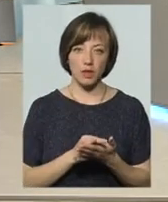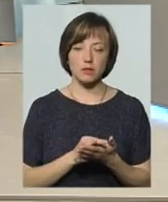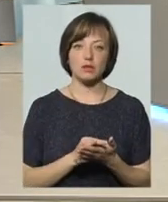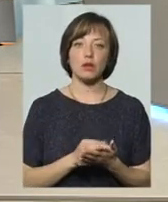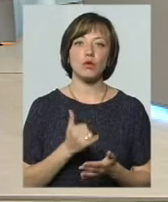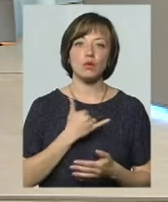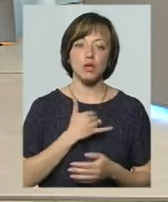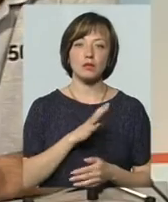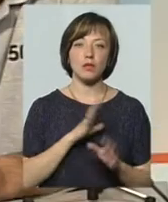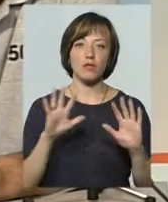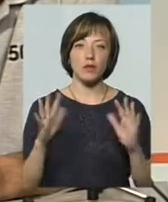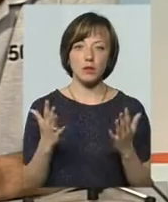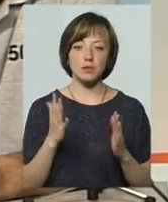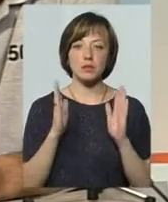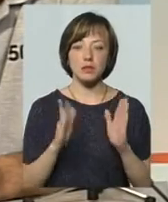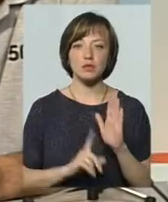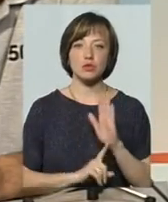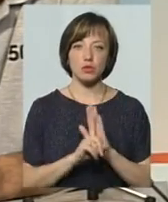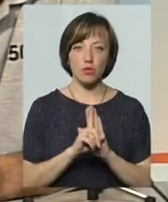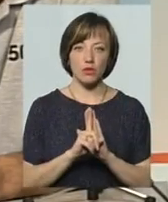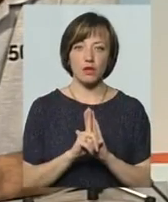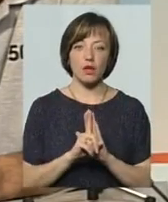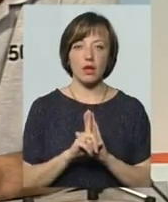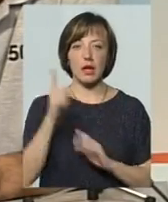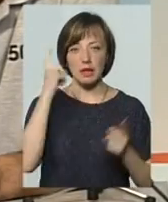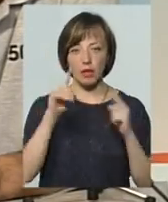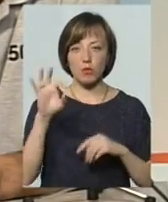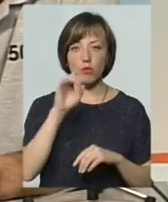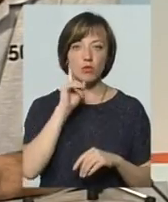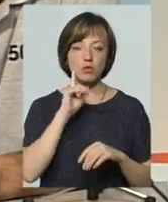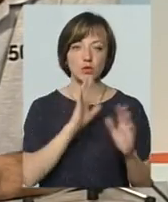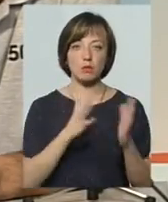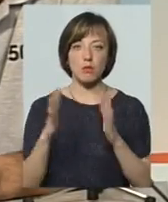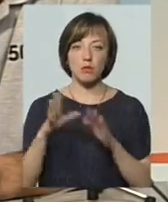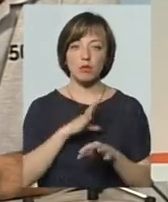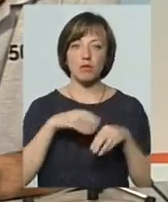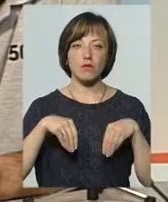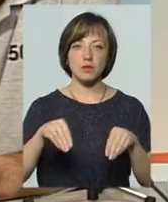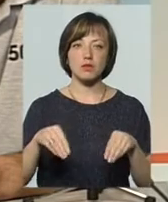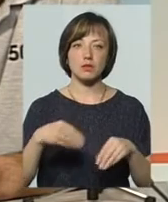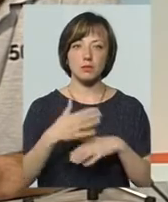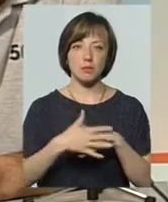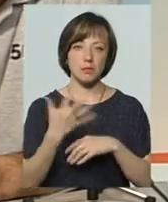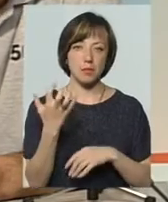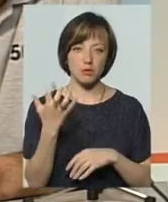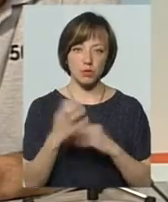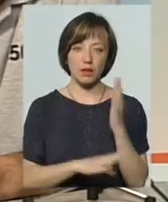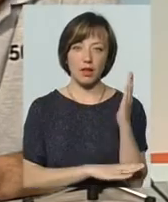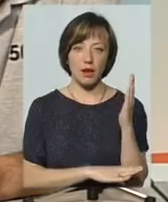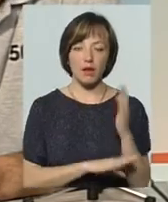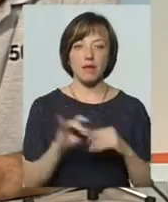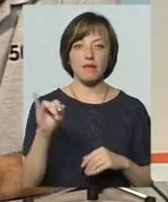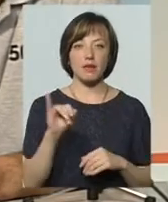був випадок, коли ми тільки започатковували ідею про молодіжний парк, в ньому було висаджено близько 500, так, здається, дерев.